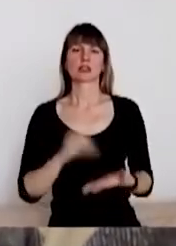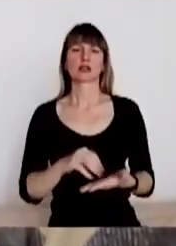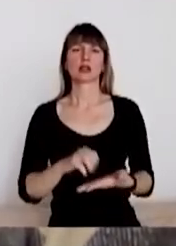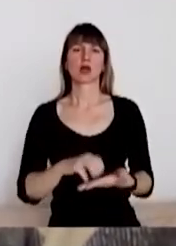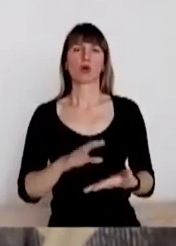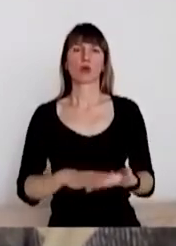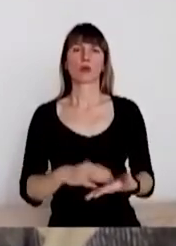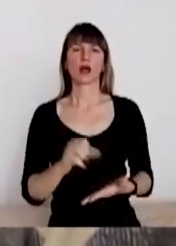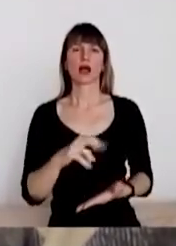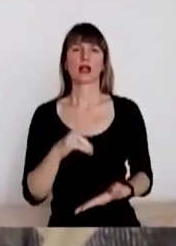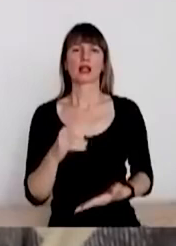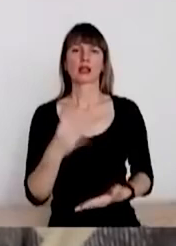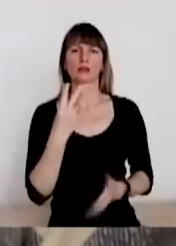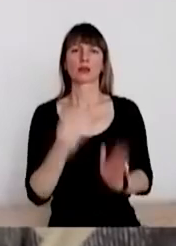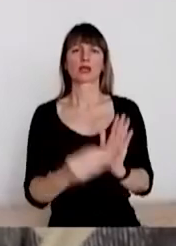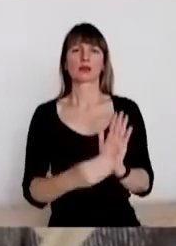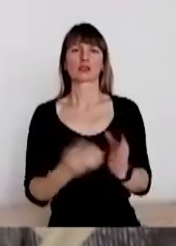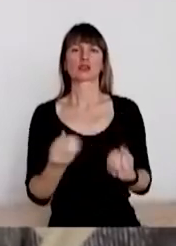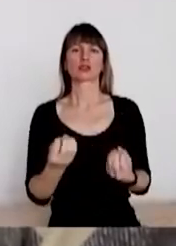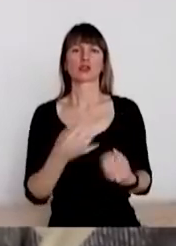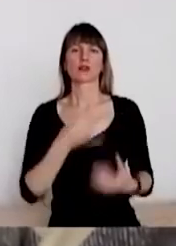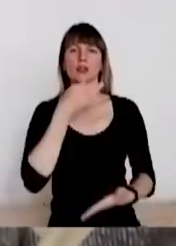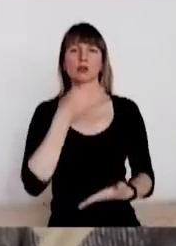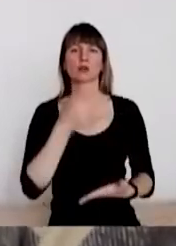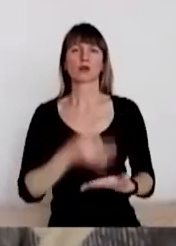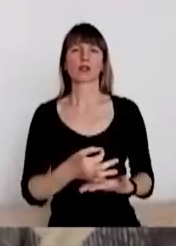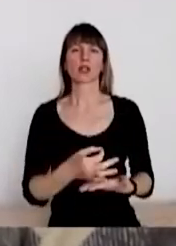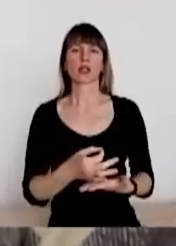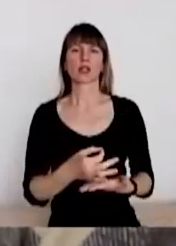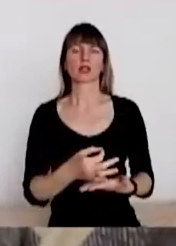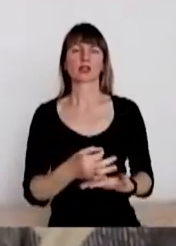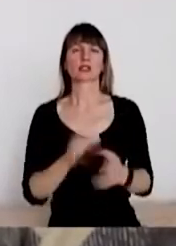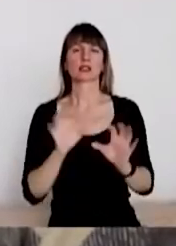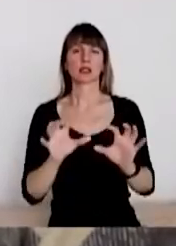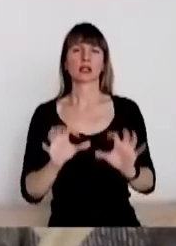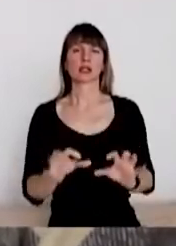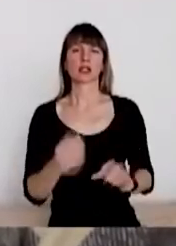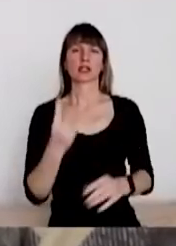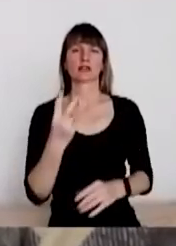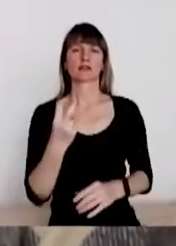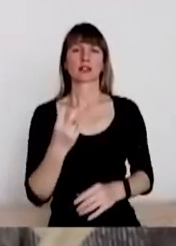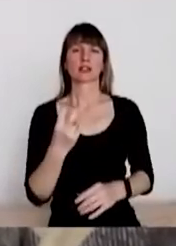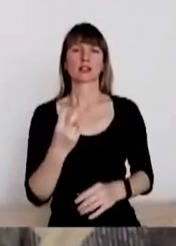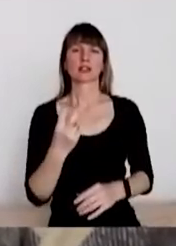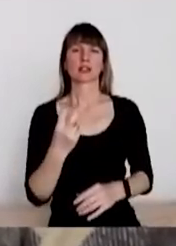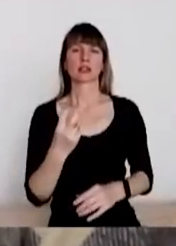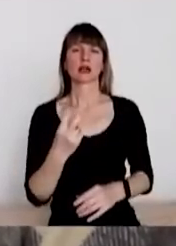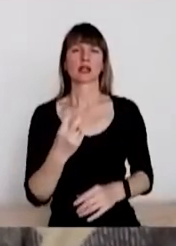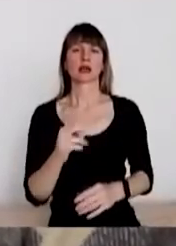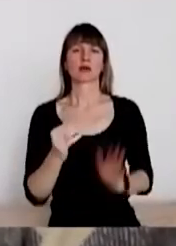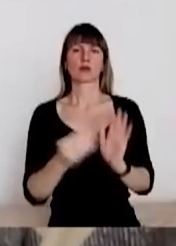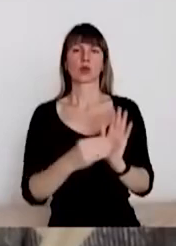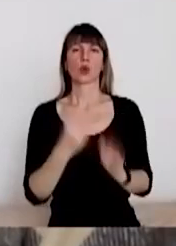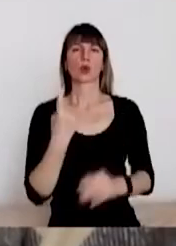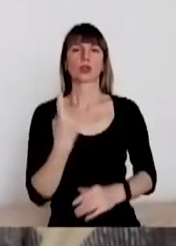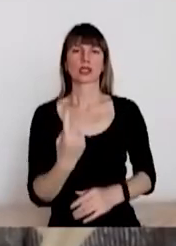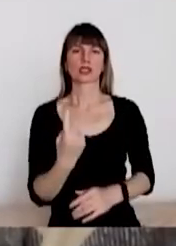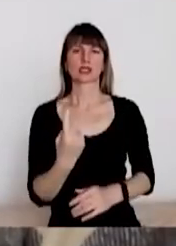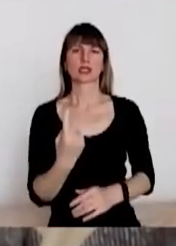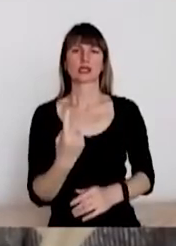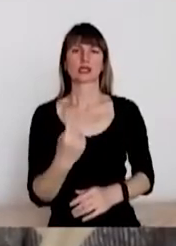ж передбачена також її відповідальність статтею 200 з позначкою 1